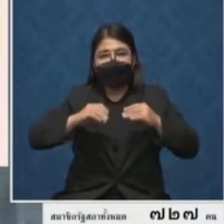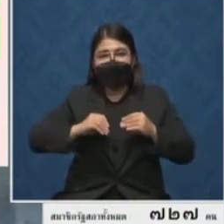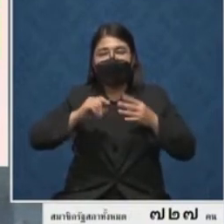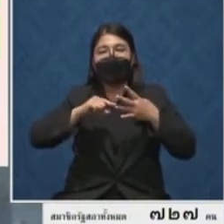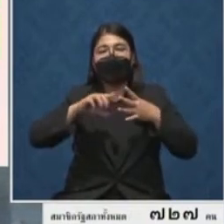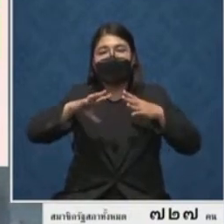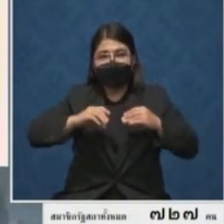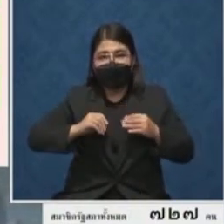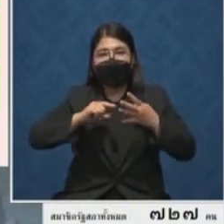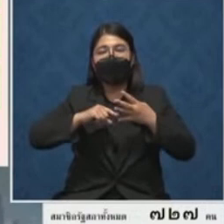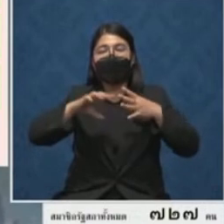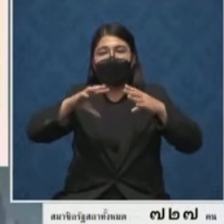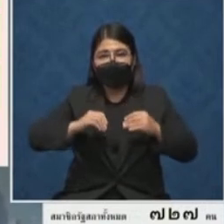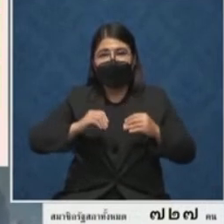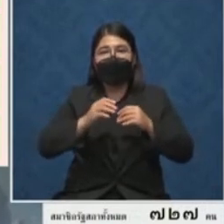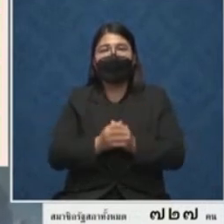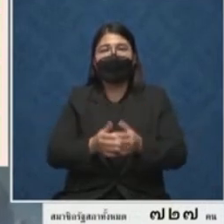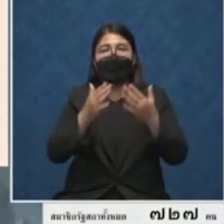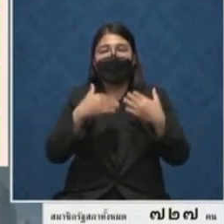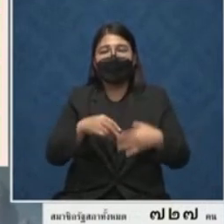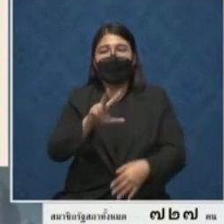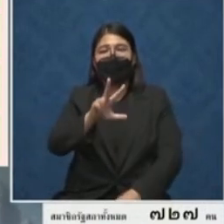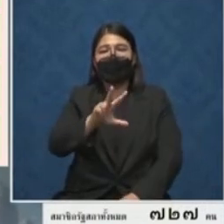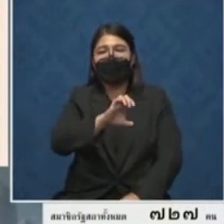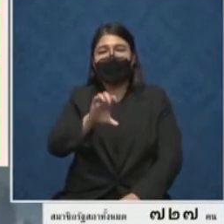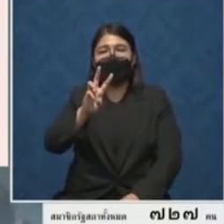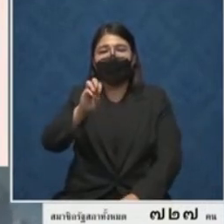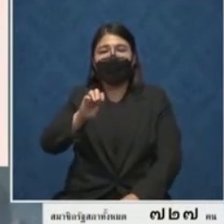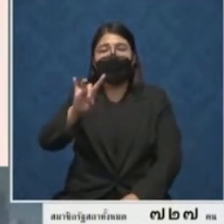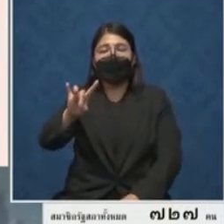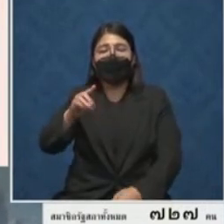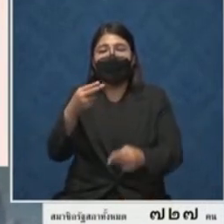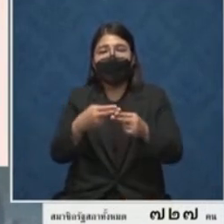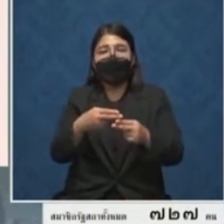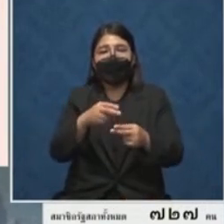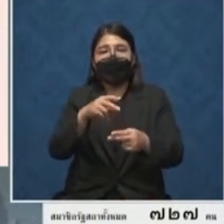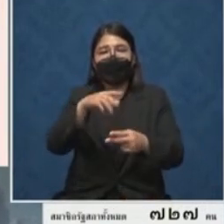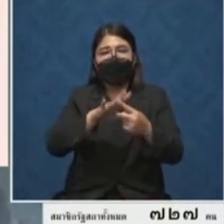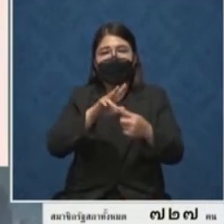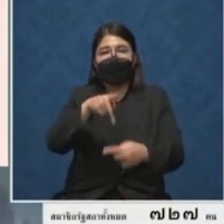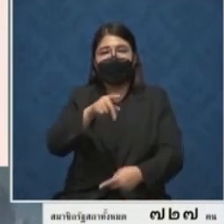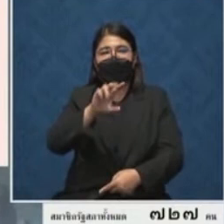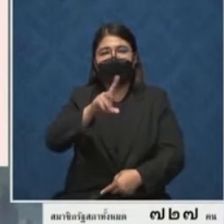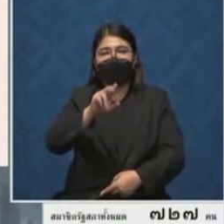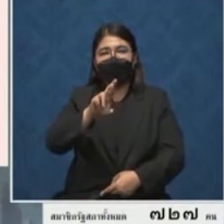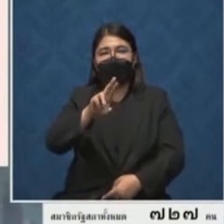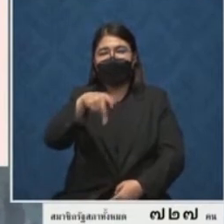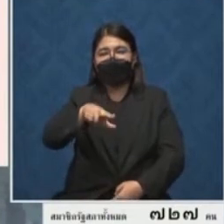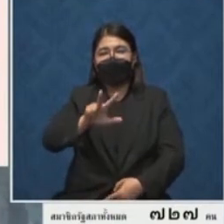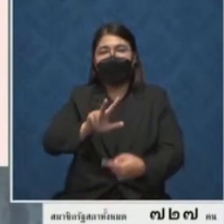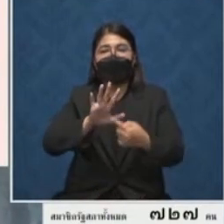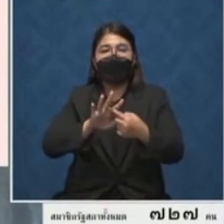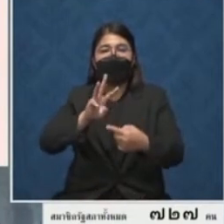ค่ะ 368นายเพชรภูมิอาพรรัตน์ 1ไม่รับหลัก